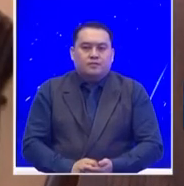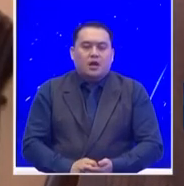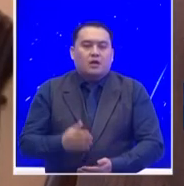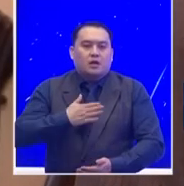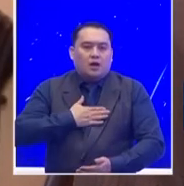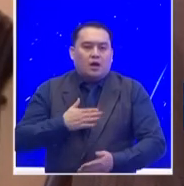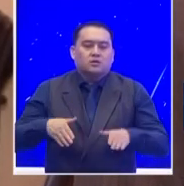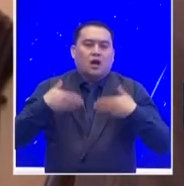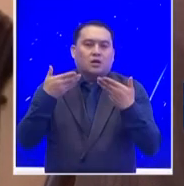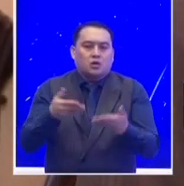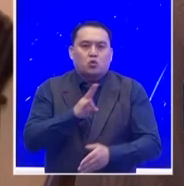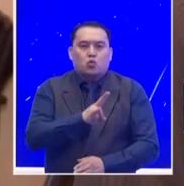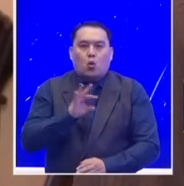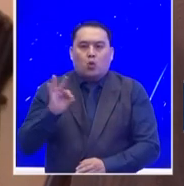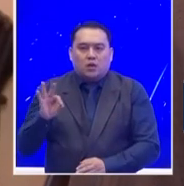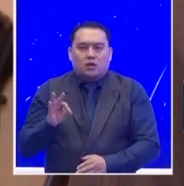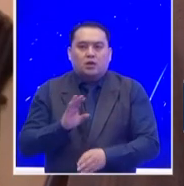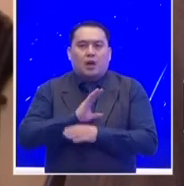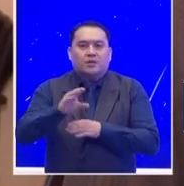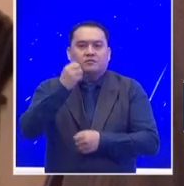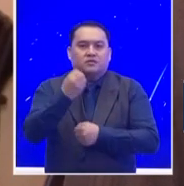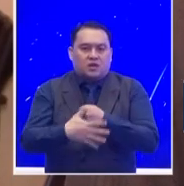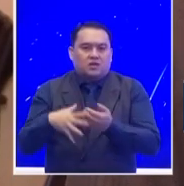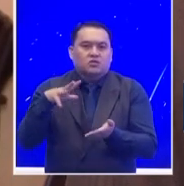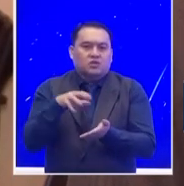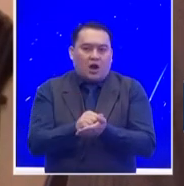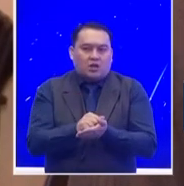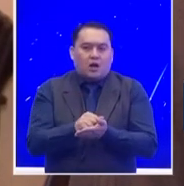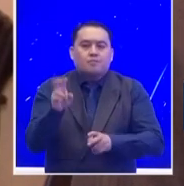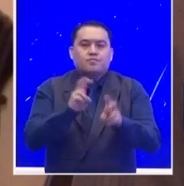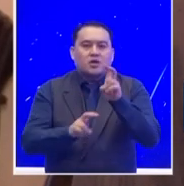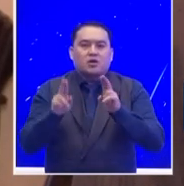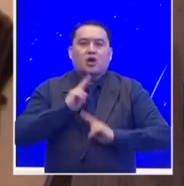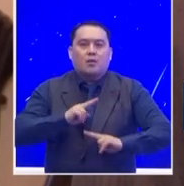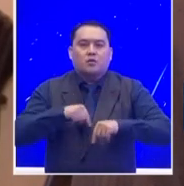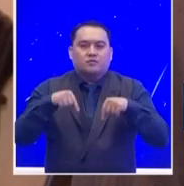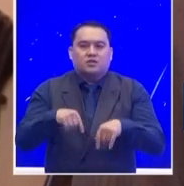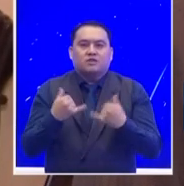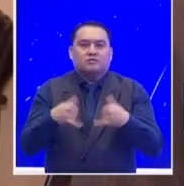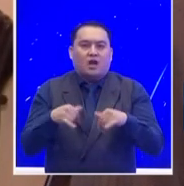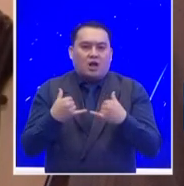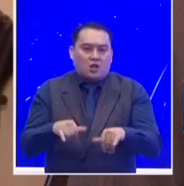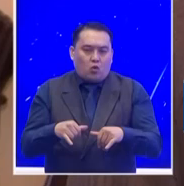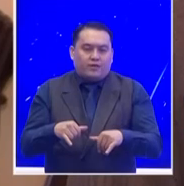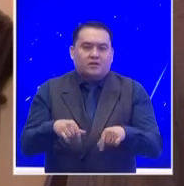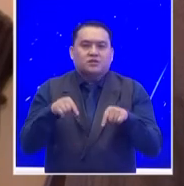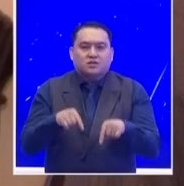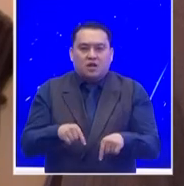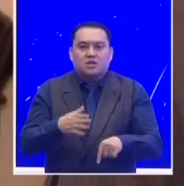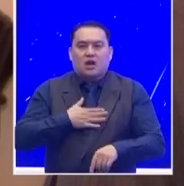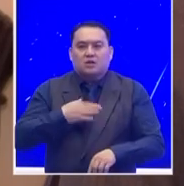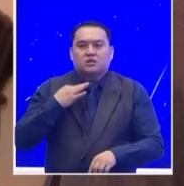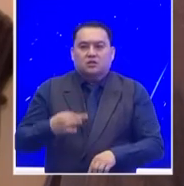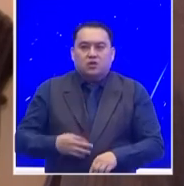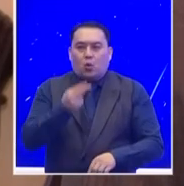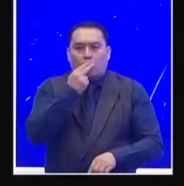Сначала я обратилась в Нур-Отан. Они направили меня в центр занятости. Они подыскали мне работу здесь, в столовой «Красного полумесяца». Наши с сыном